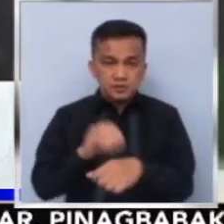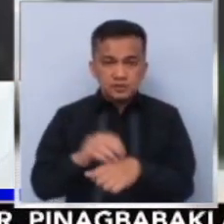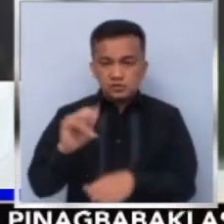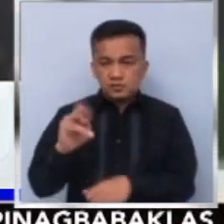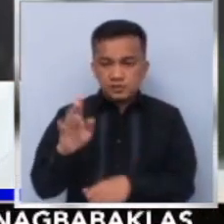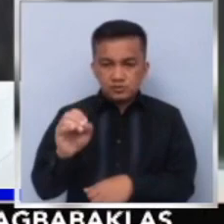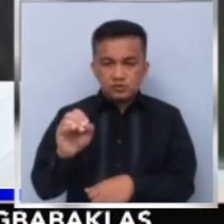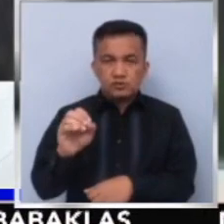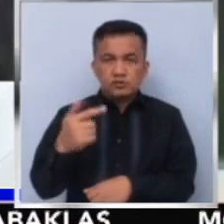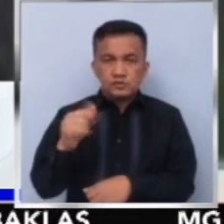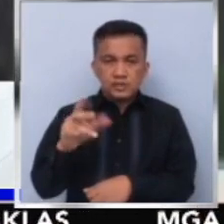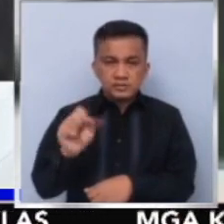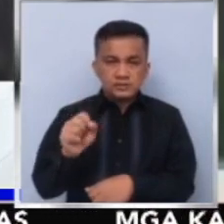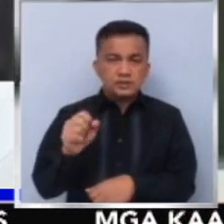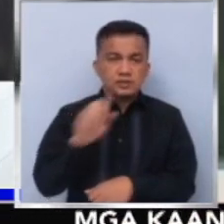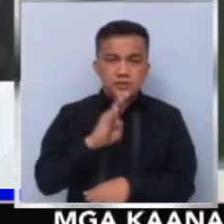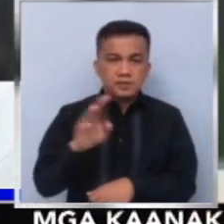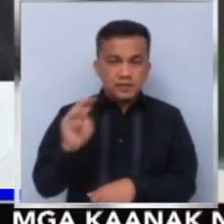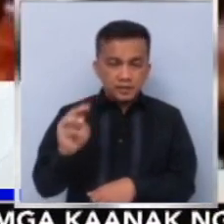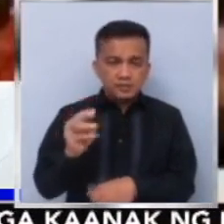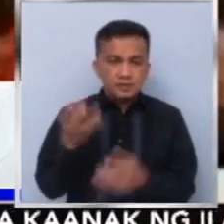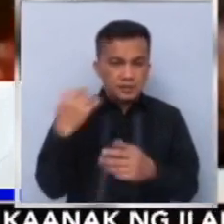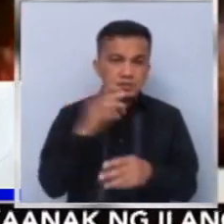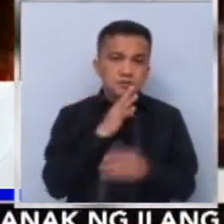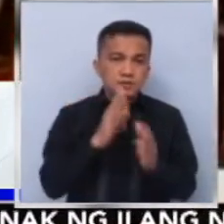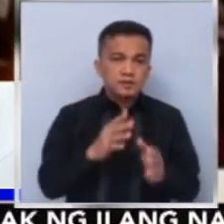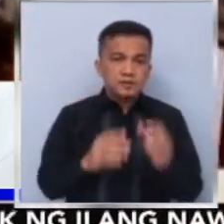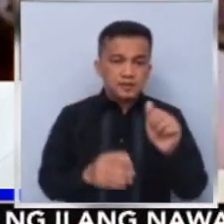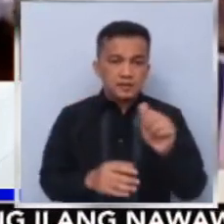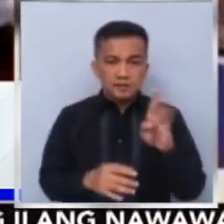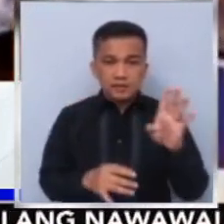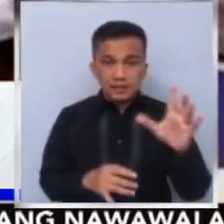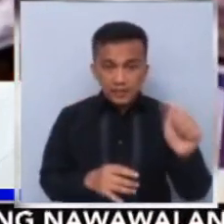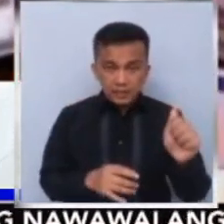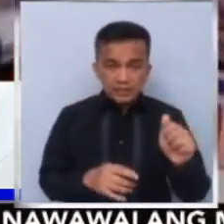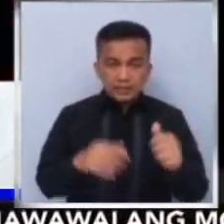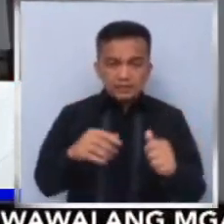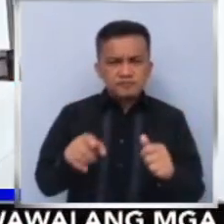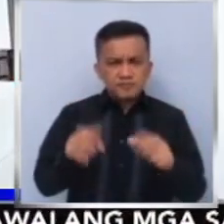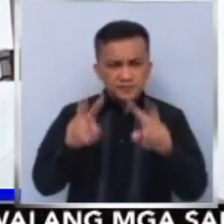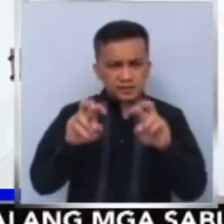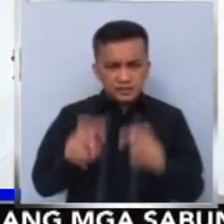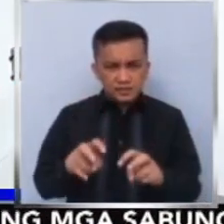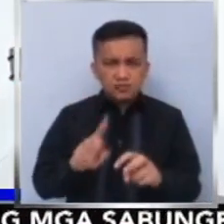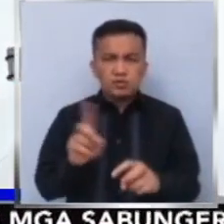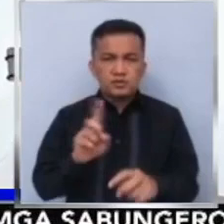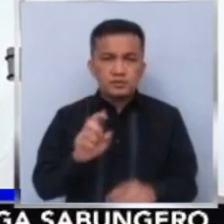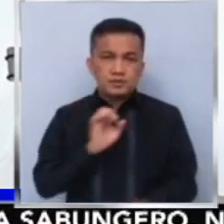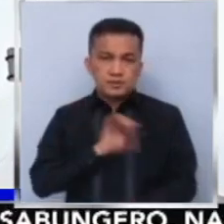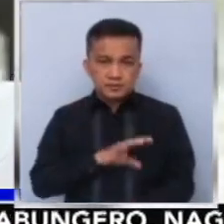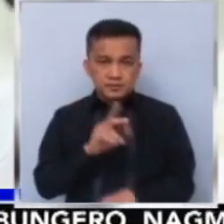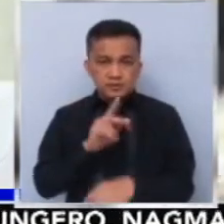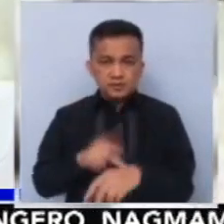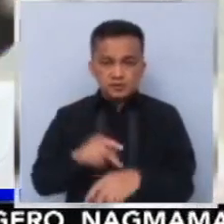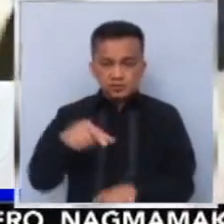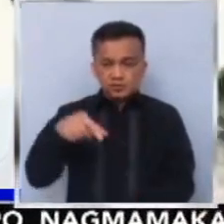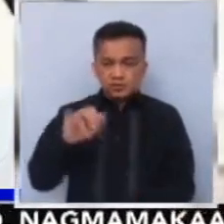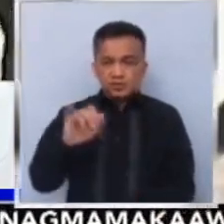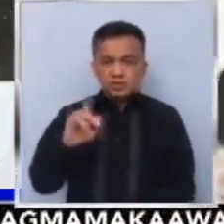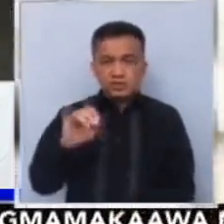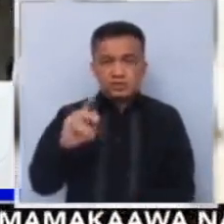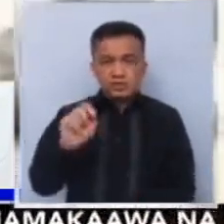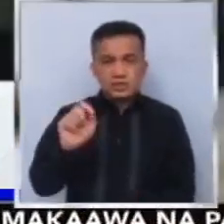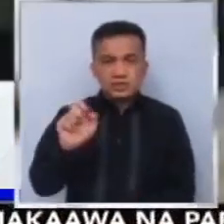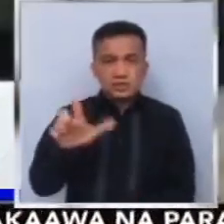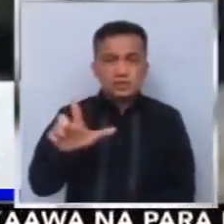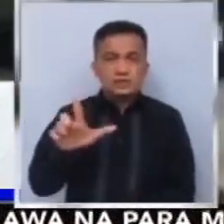dating Spokesman Ernesto Abella, pag-aralan kung ano ang pwedeng pakinabang ng bansa rito. Ang Quad o Quadrilateral Security Dialogue ay isang